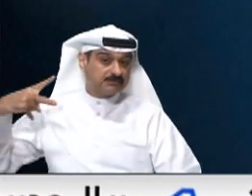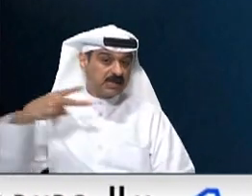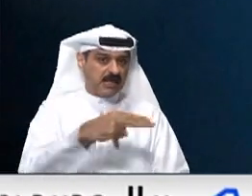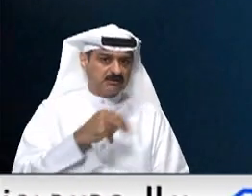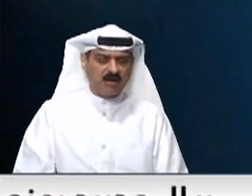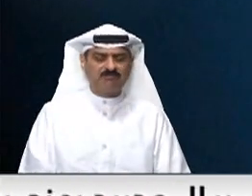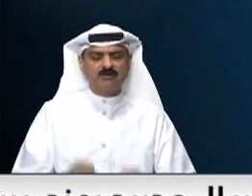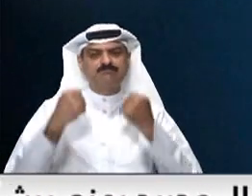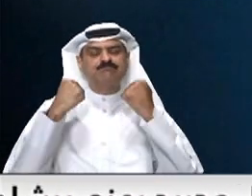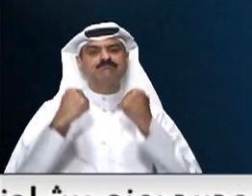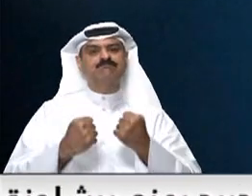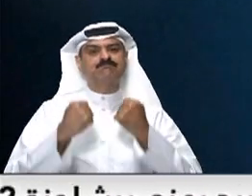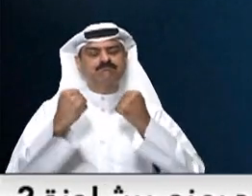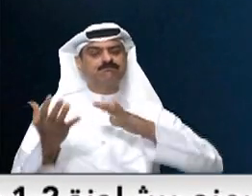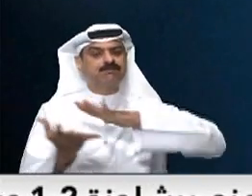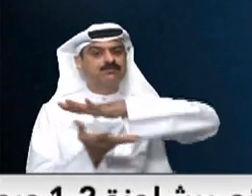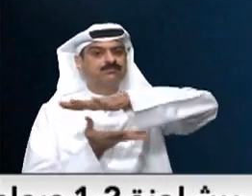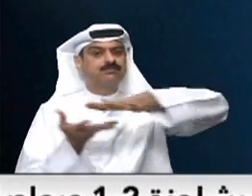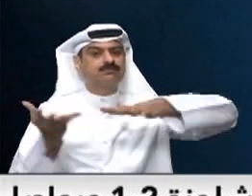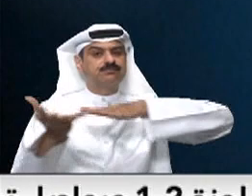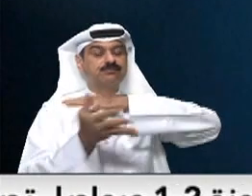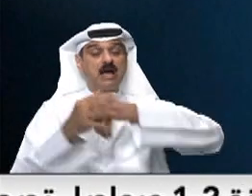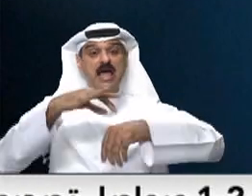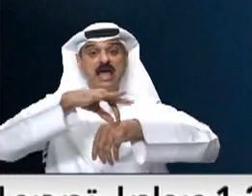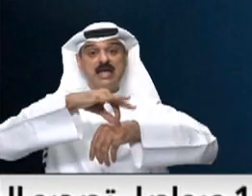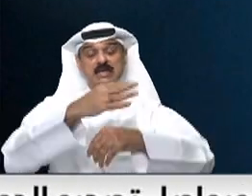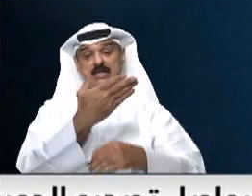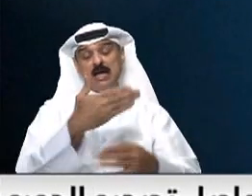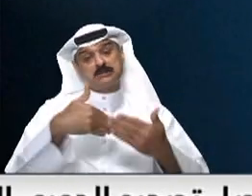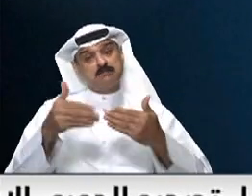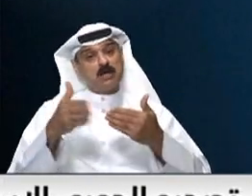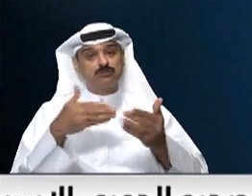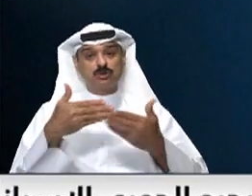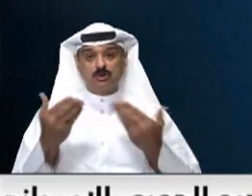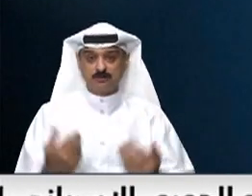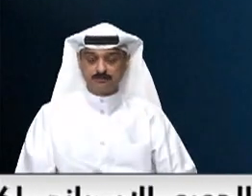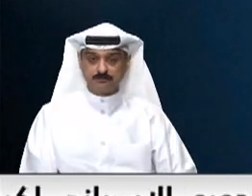البؤس والمعاناة التي يعيشها المدنيون. And cut them off.